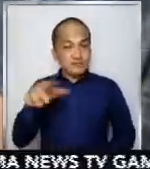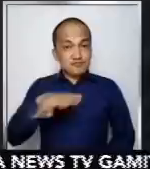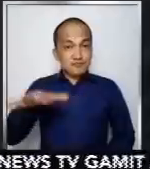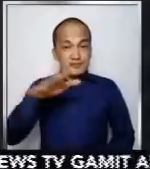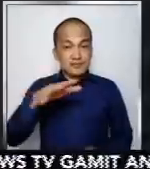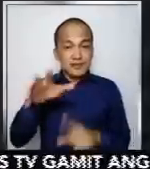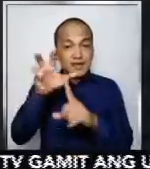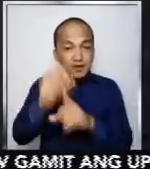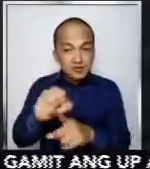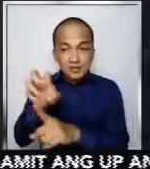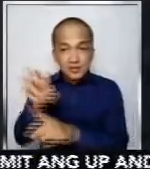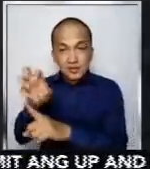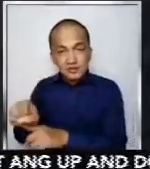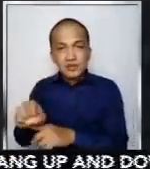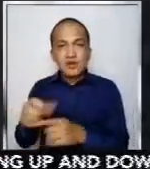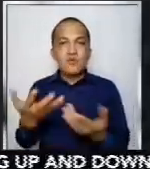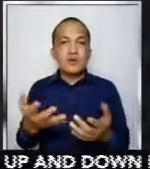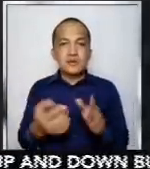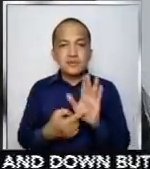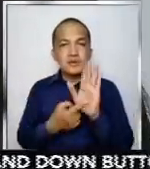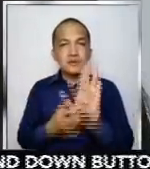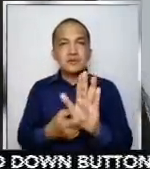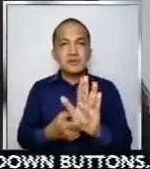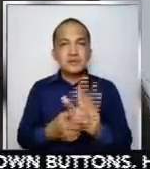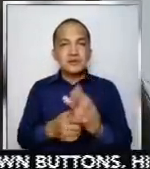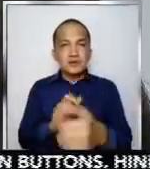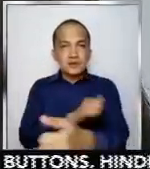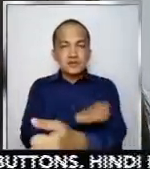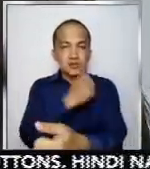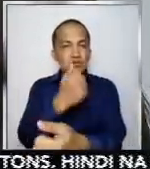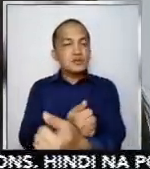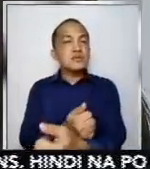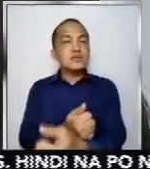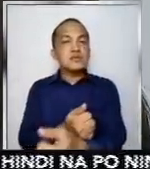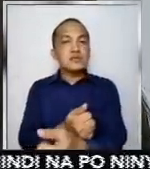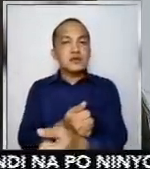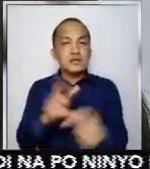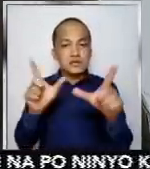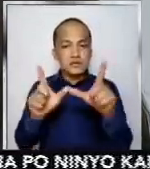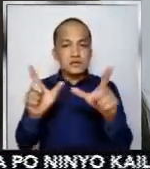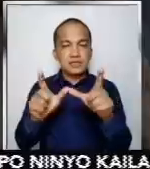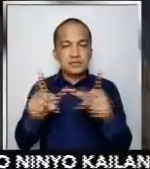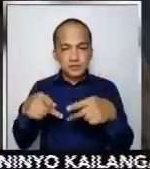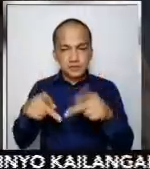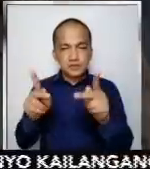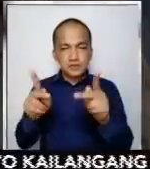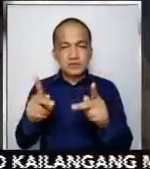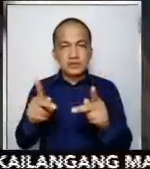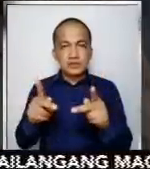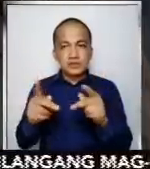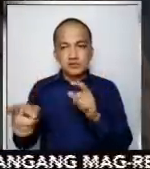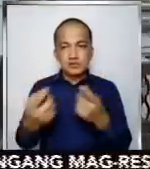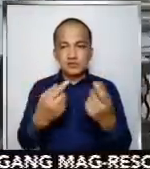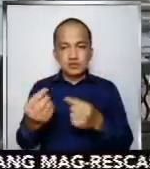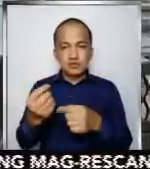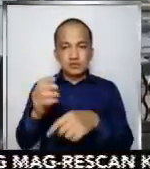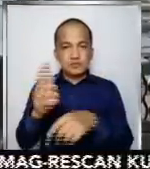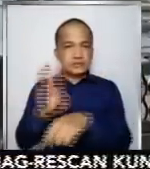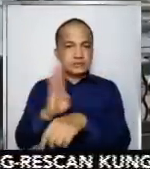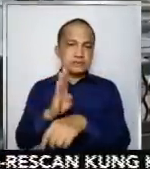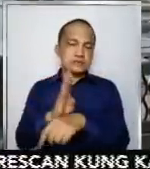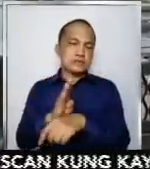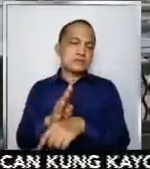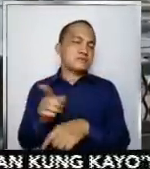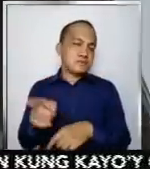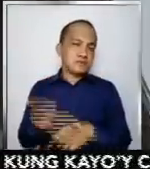maipakitang authority or license or permit na mag-engage sa ganitong klase ng negosyo. I-verify natin